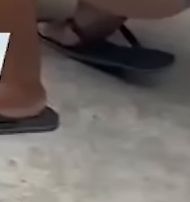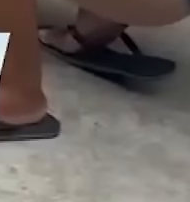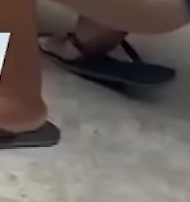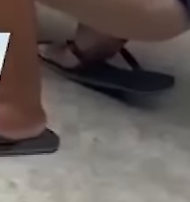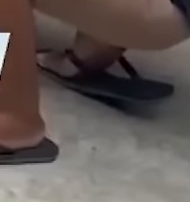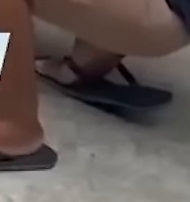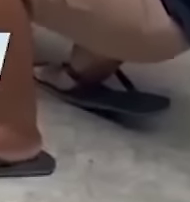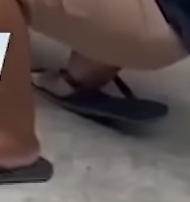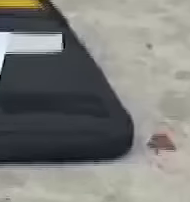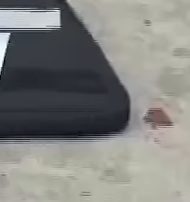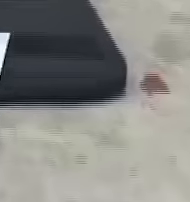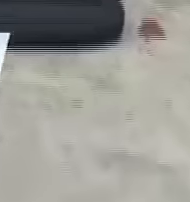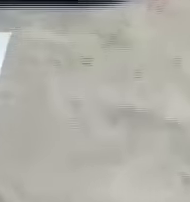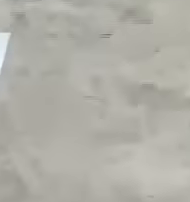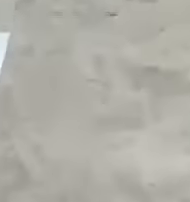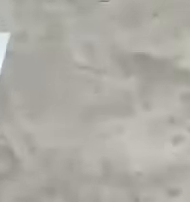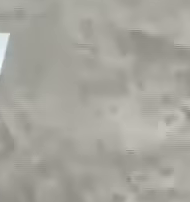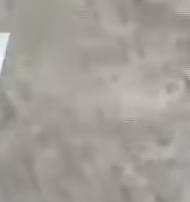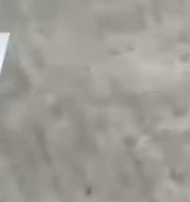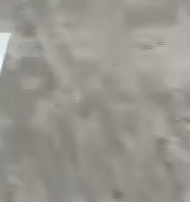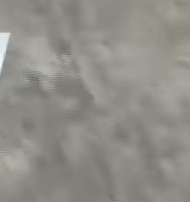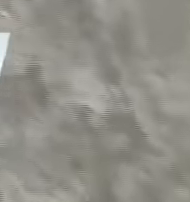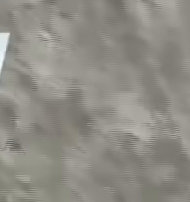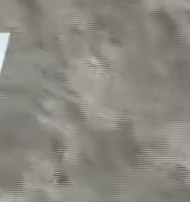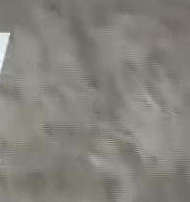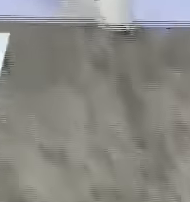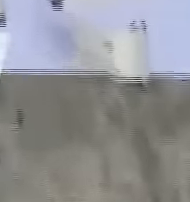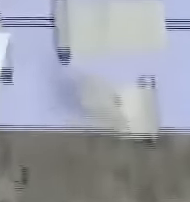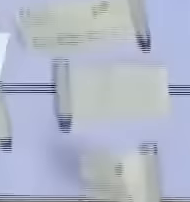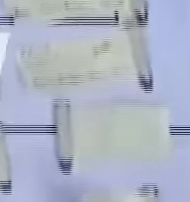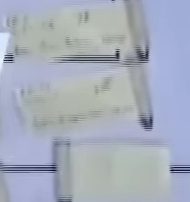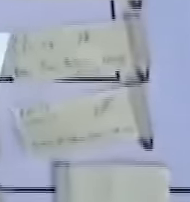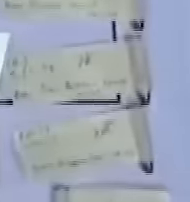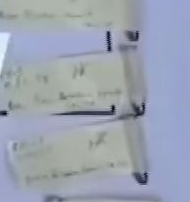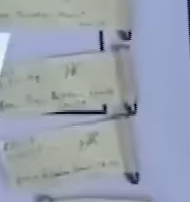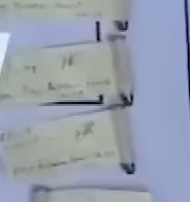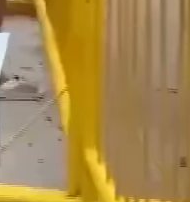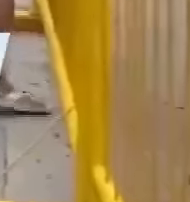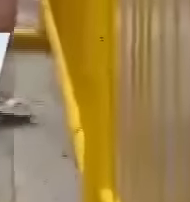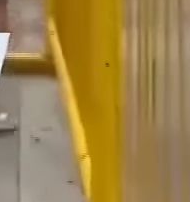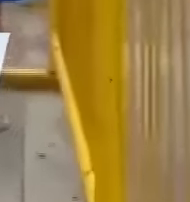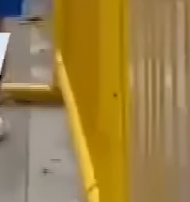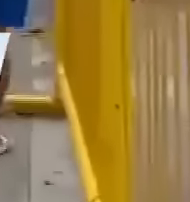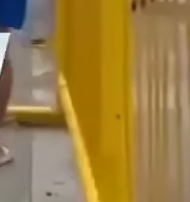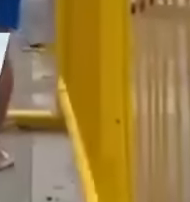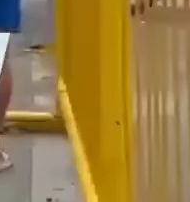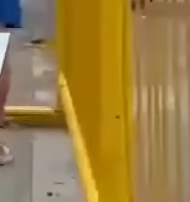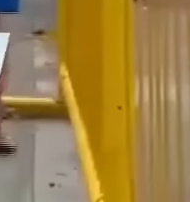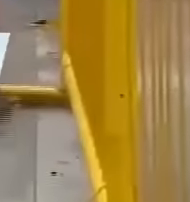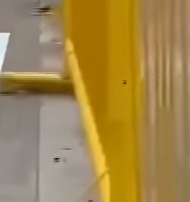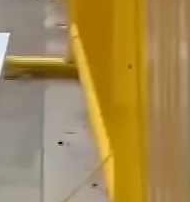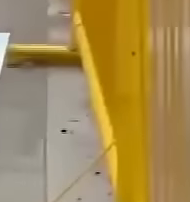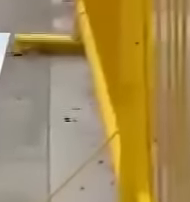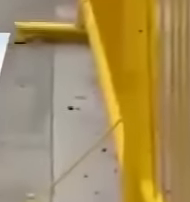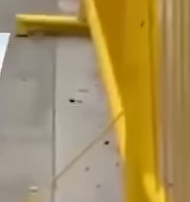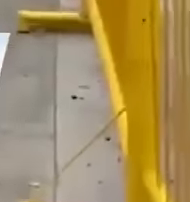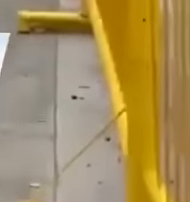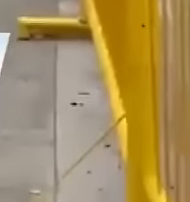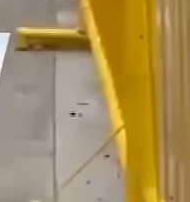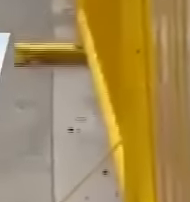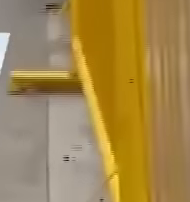motorsiklo kaya nahulog ang angkas at naaresto. Nakuha sa kanya ang isang baril, dalawang magazine, isang granada at